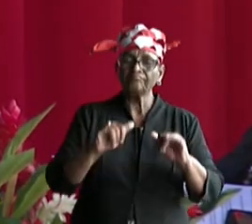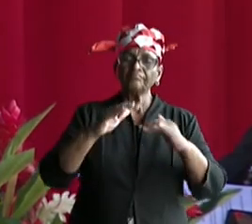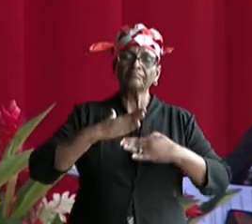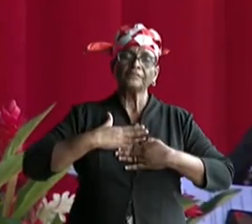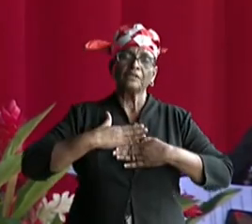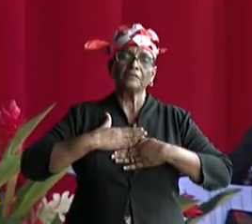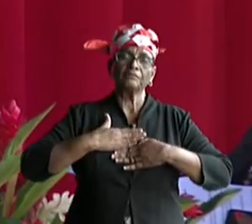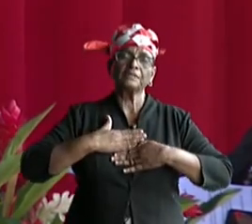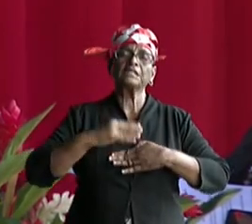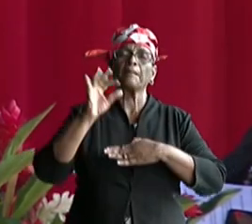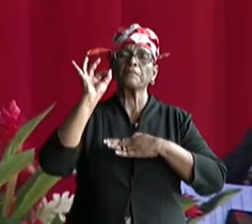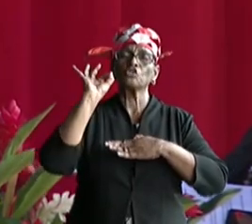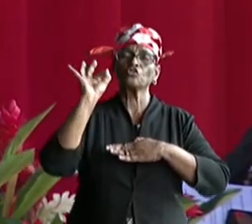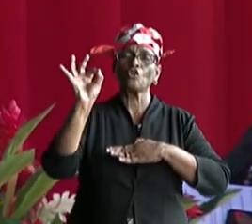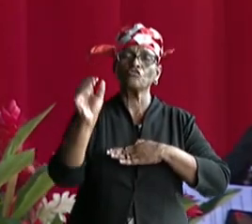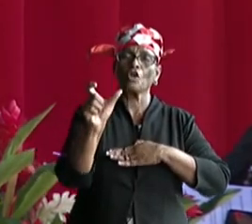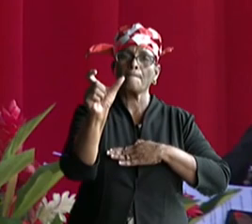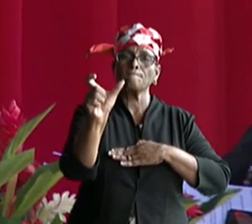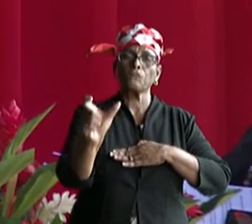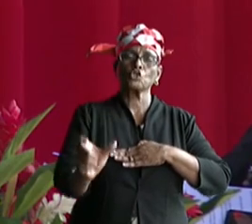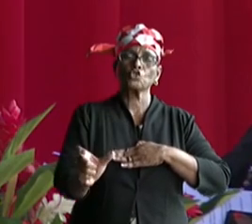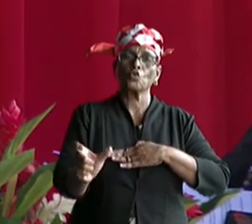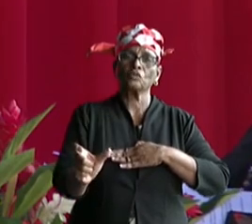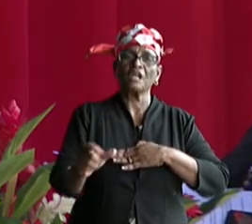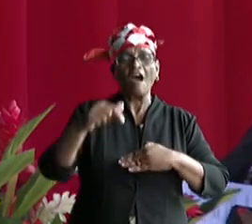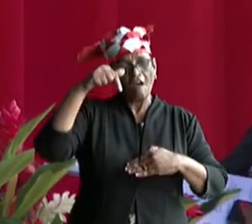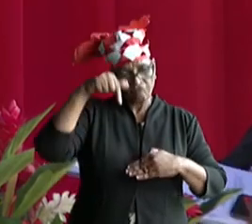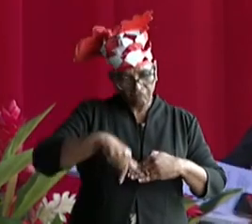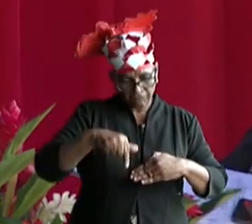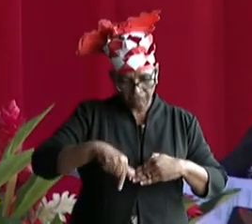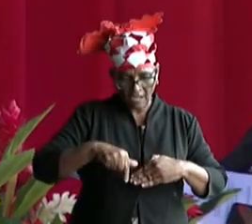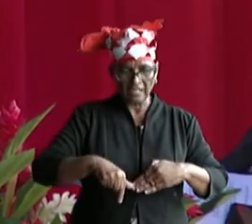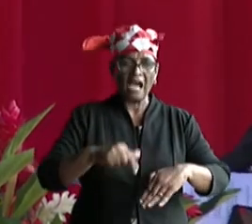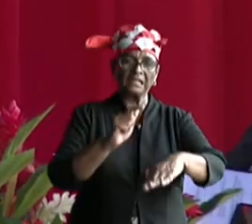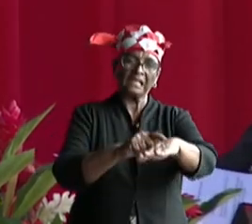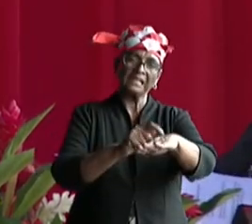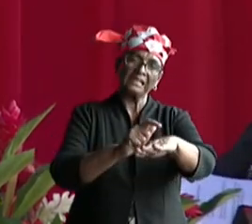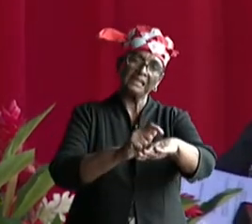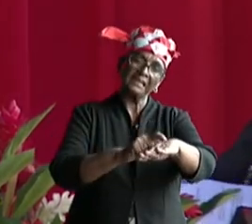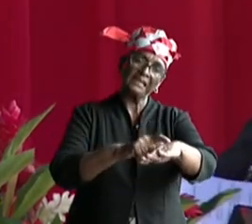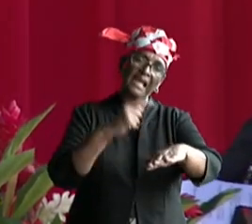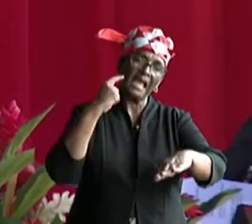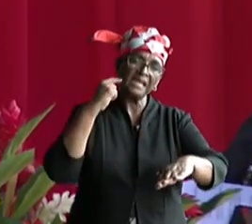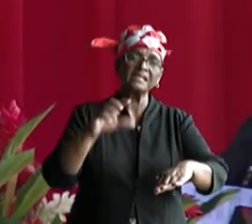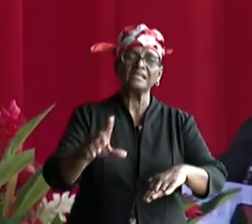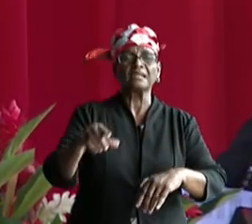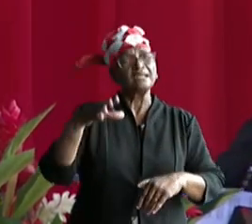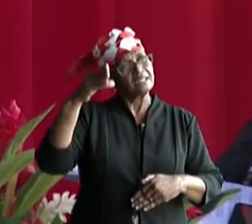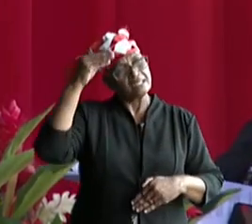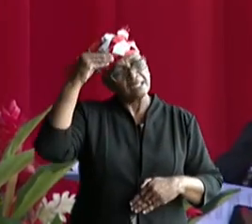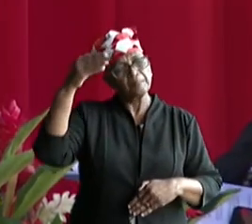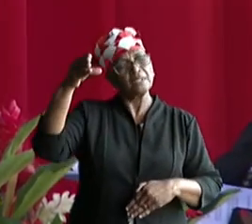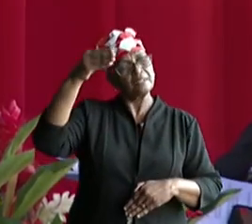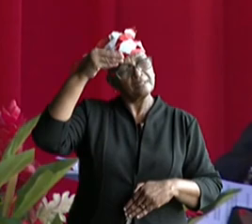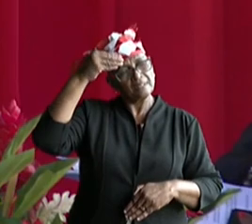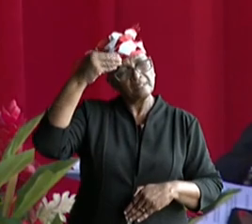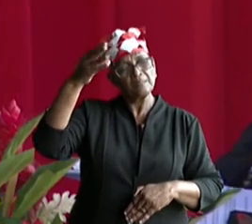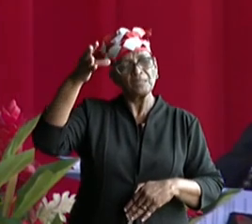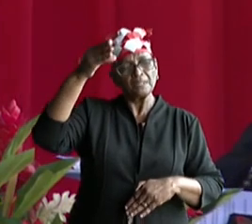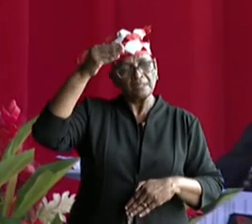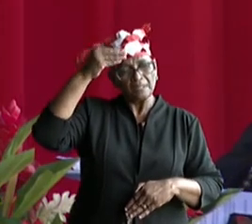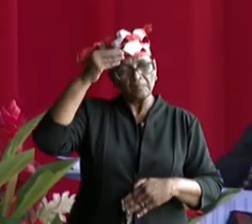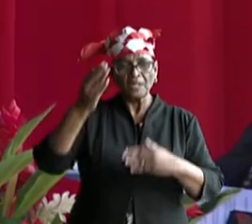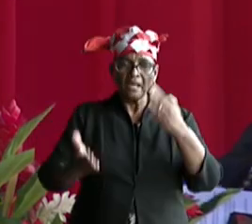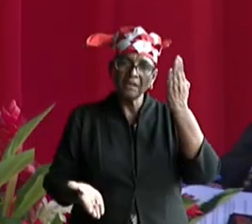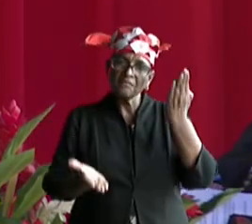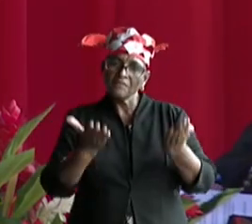deze bijzondere Surinamer. Vandaag moeten wij de tijd nemen om te bezinnen en te evalueren waar